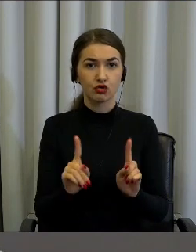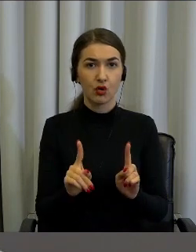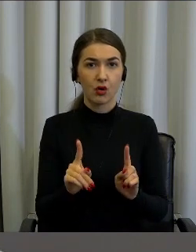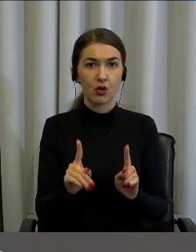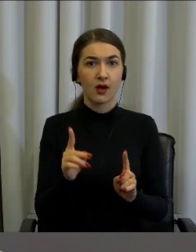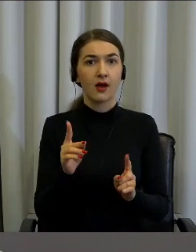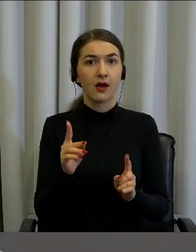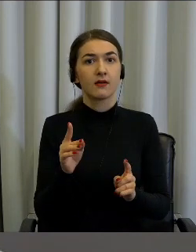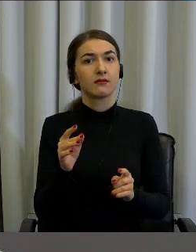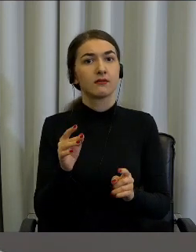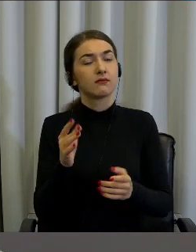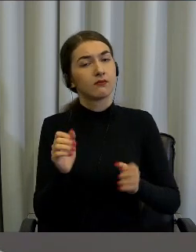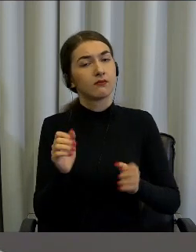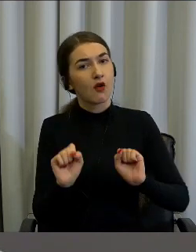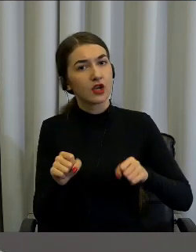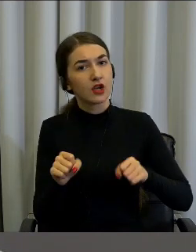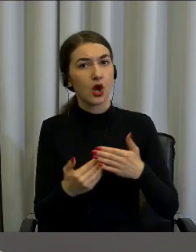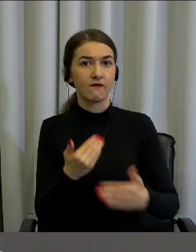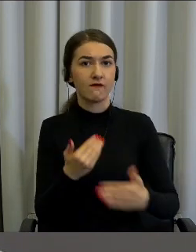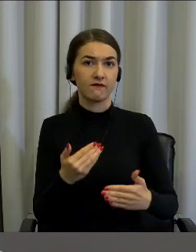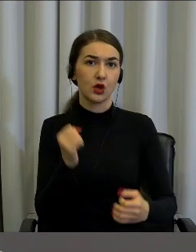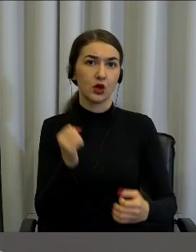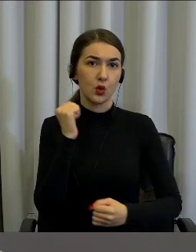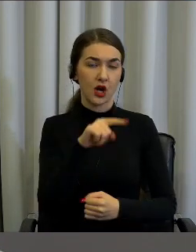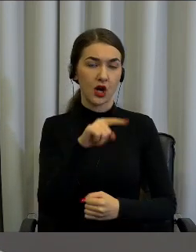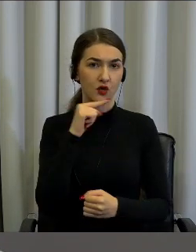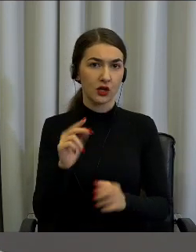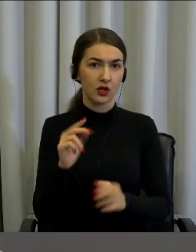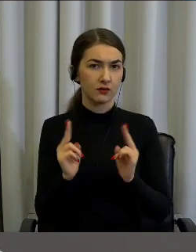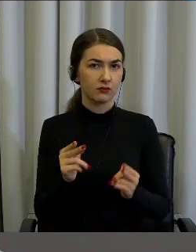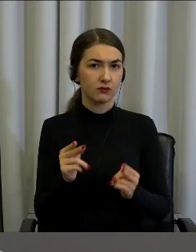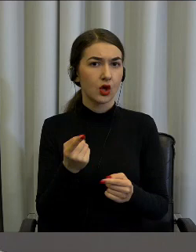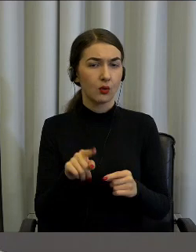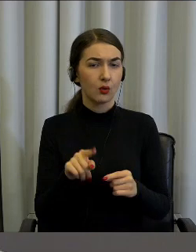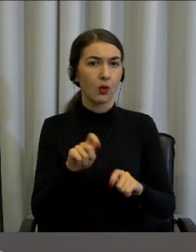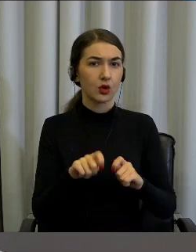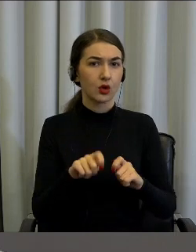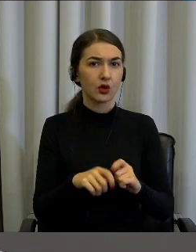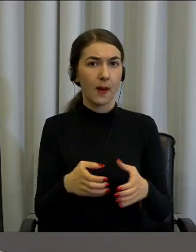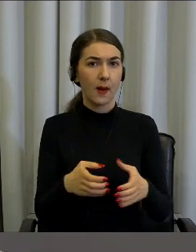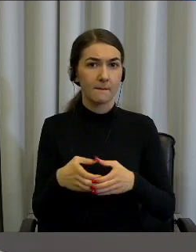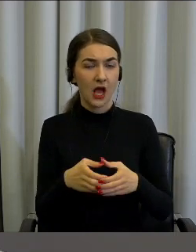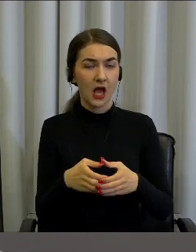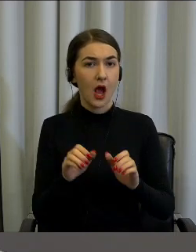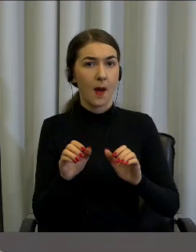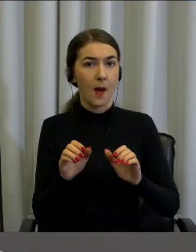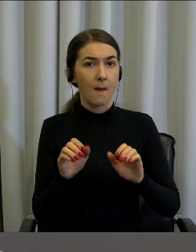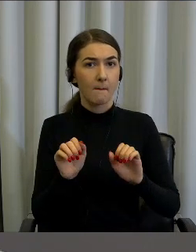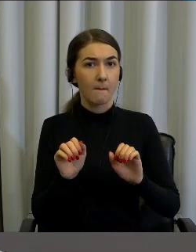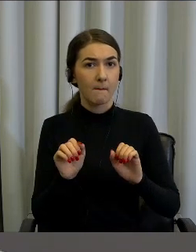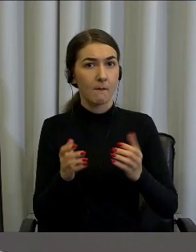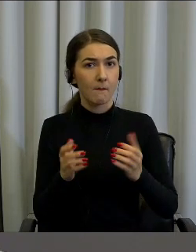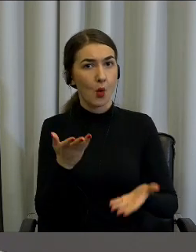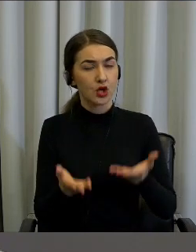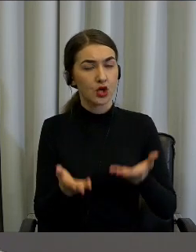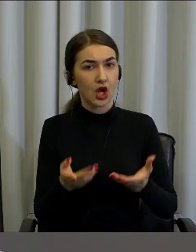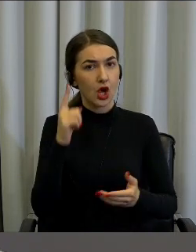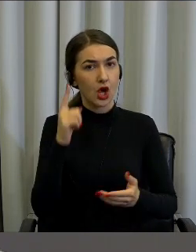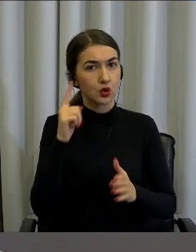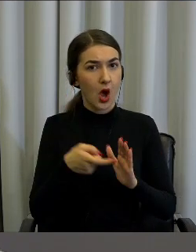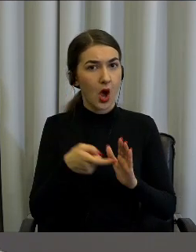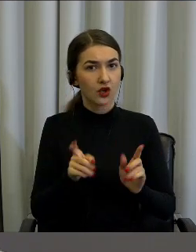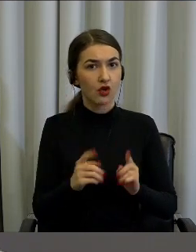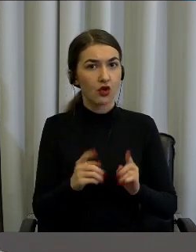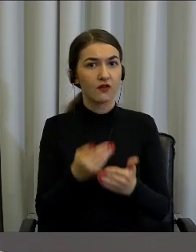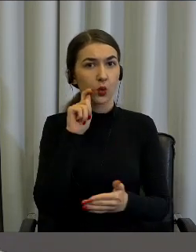ймовірно від ударів Російської Федерації тобто моніторингова місія може здогадуватись що від